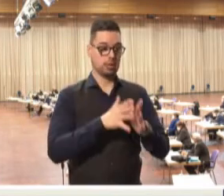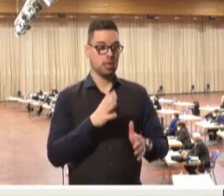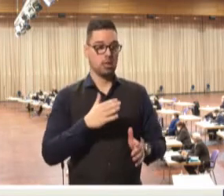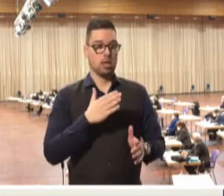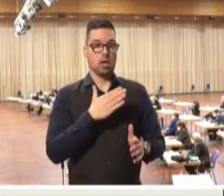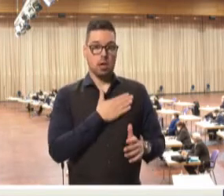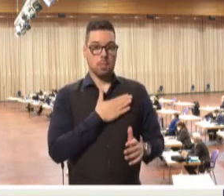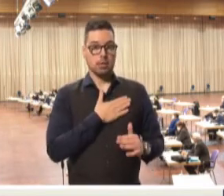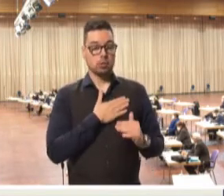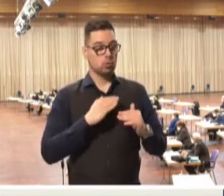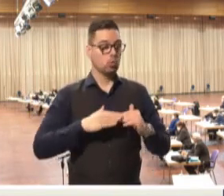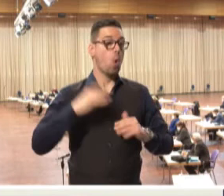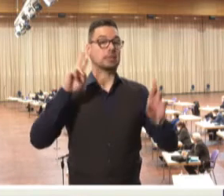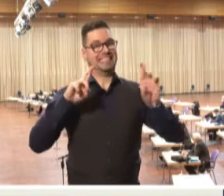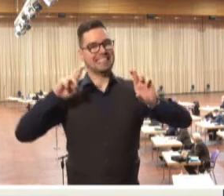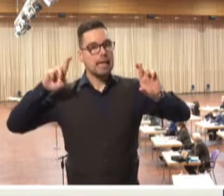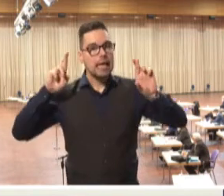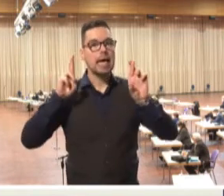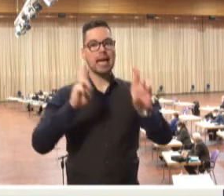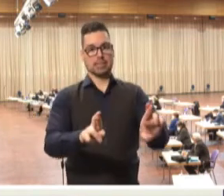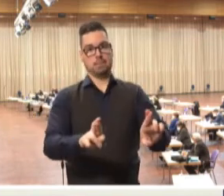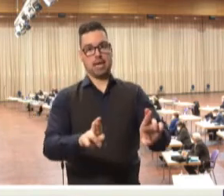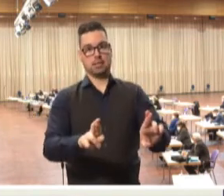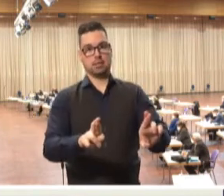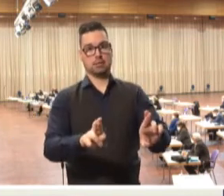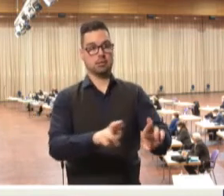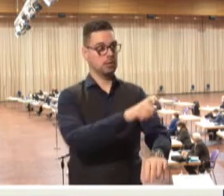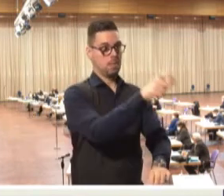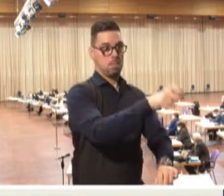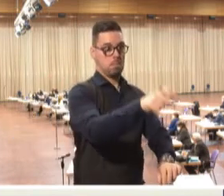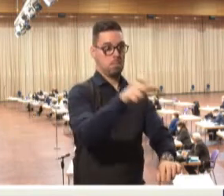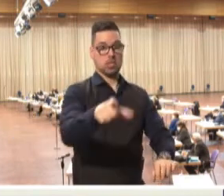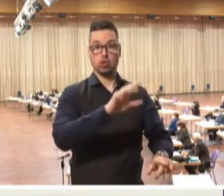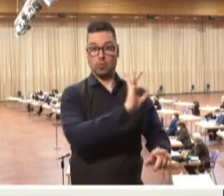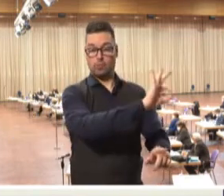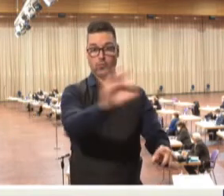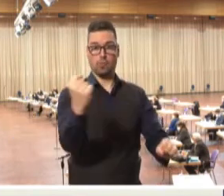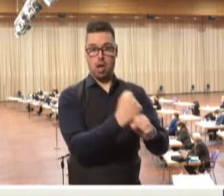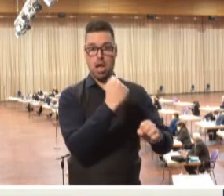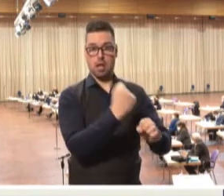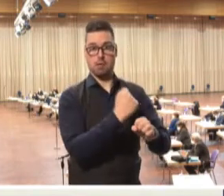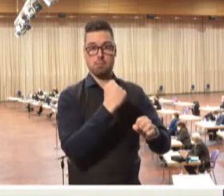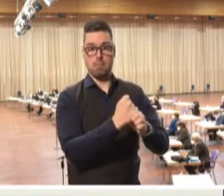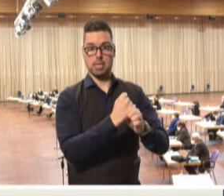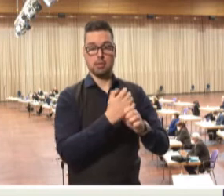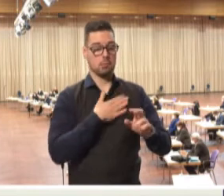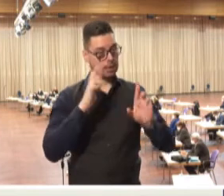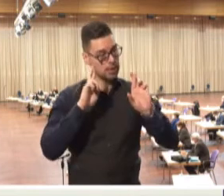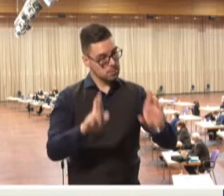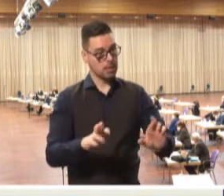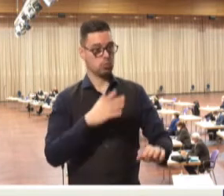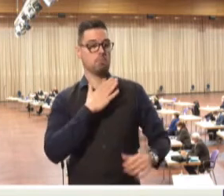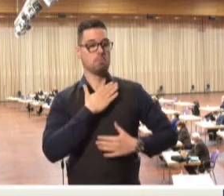Meine höchste Achtung vor diesen für ihre Arbeit, meine Hochachtung und auch meinen